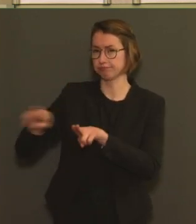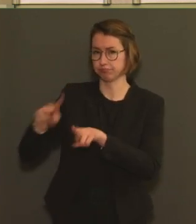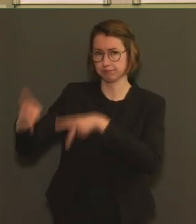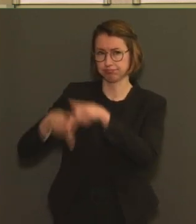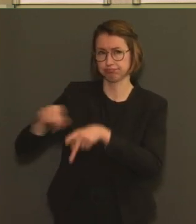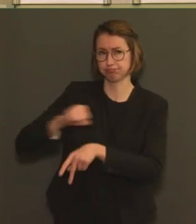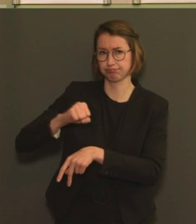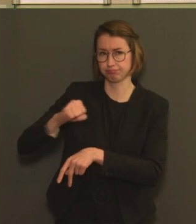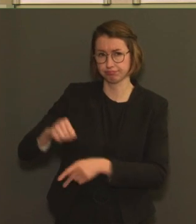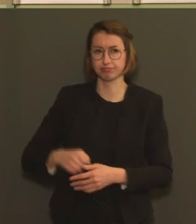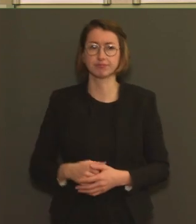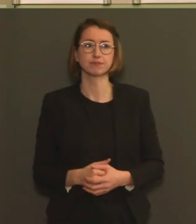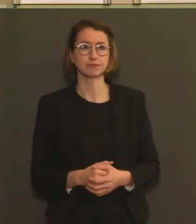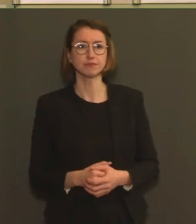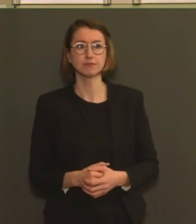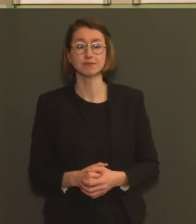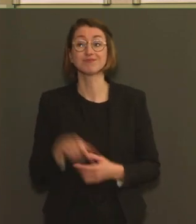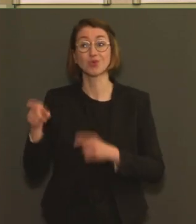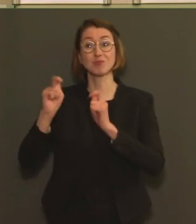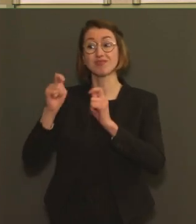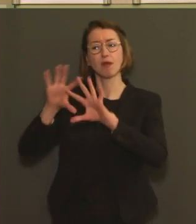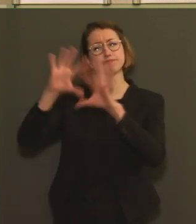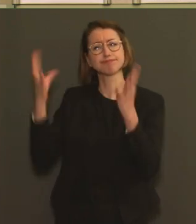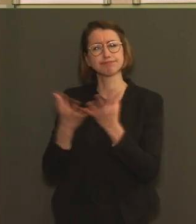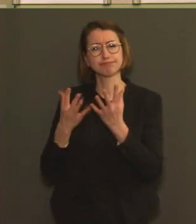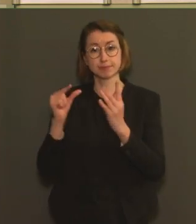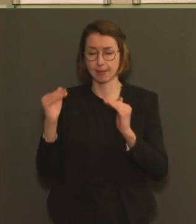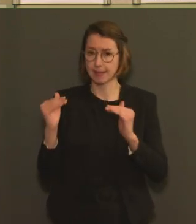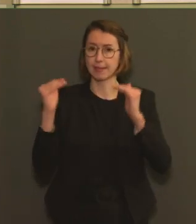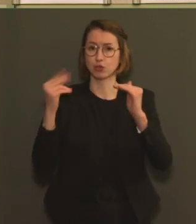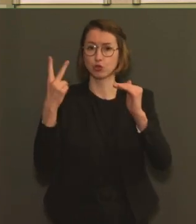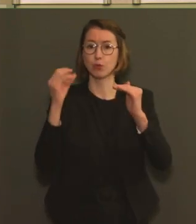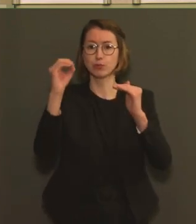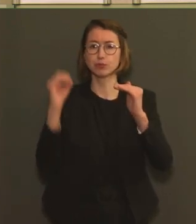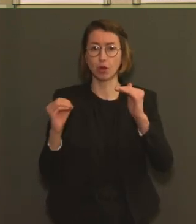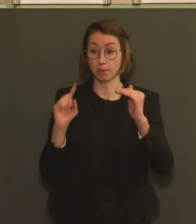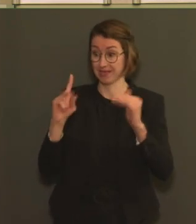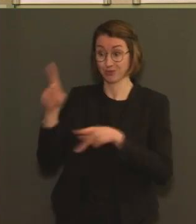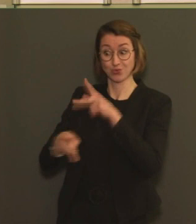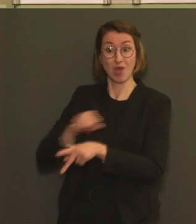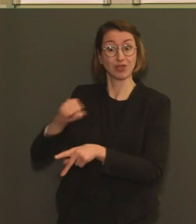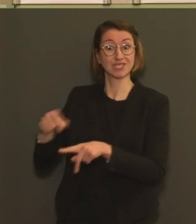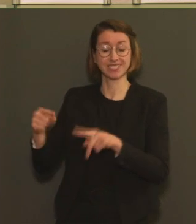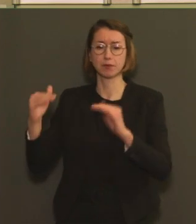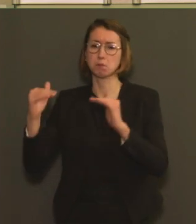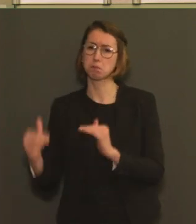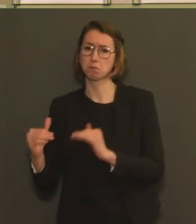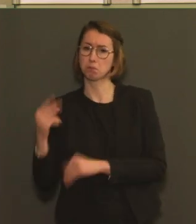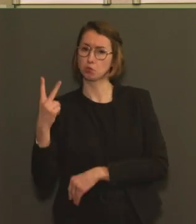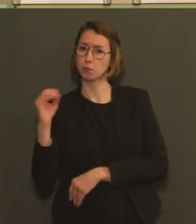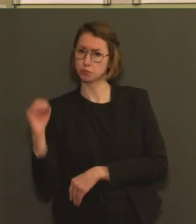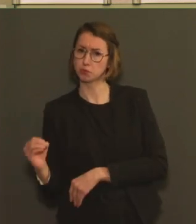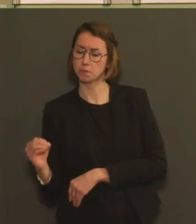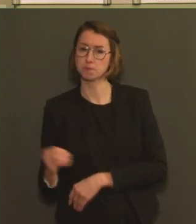2%, c'est une diminution de 2% pour l'occupation des lits de soins intensifs. Au niveau des décès,